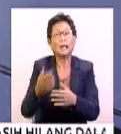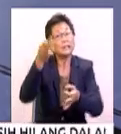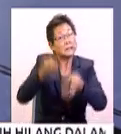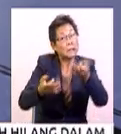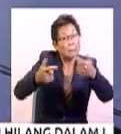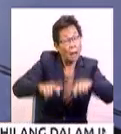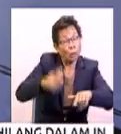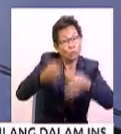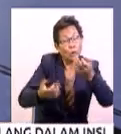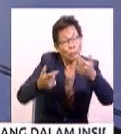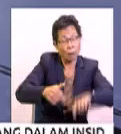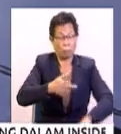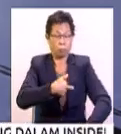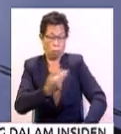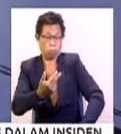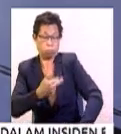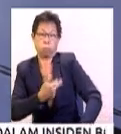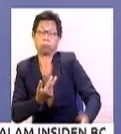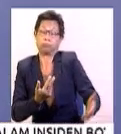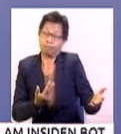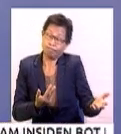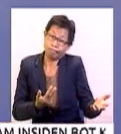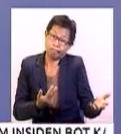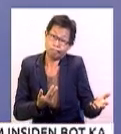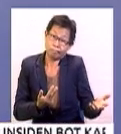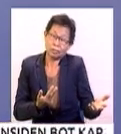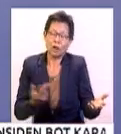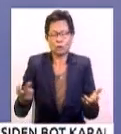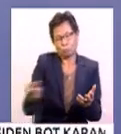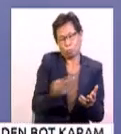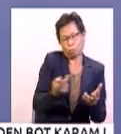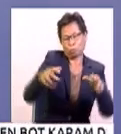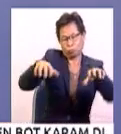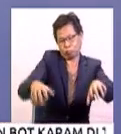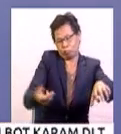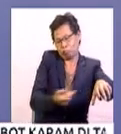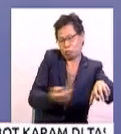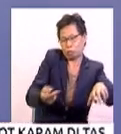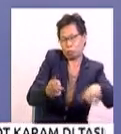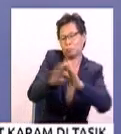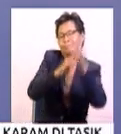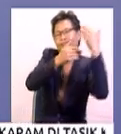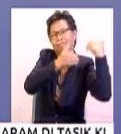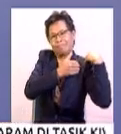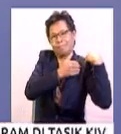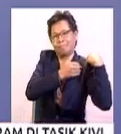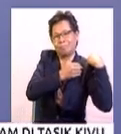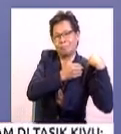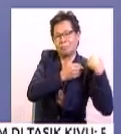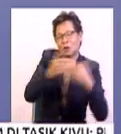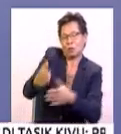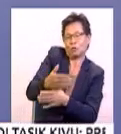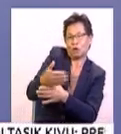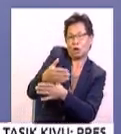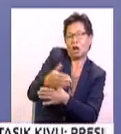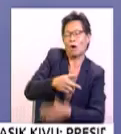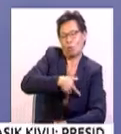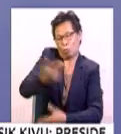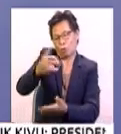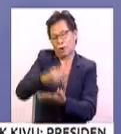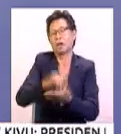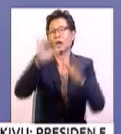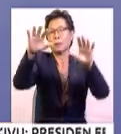berlakunya kerugian operasi, maka kedua-dua pihak akan bertanggungjawab menampung kerugian tersebut